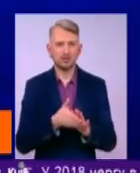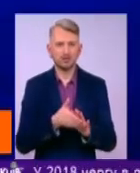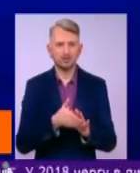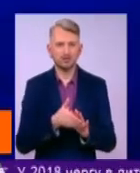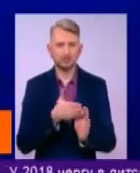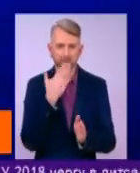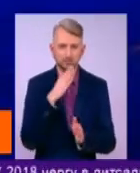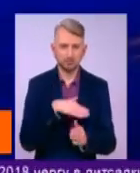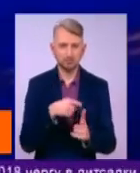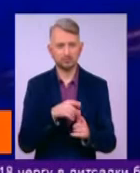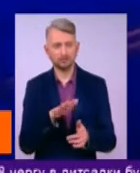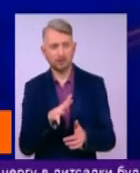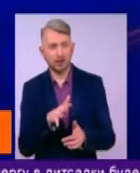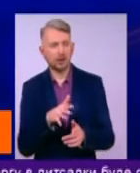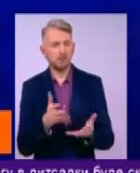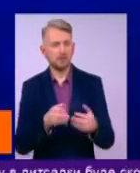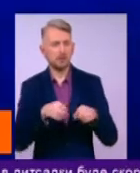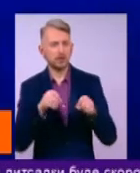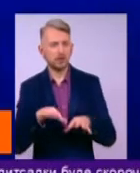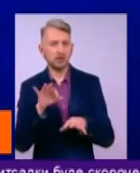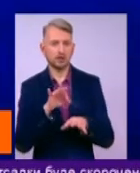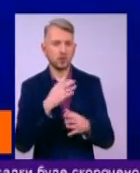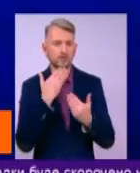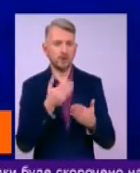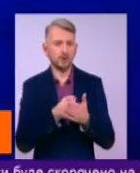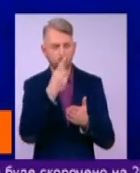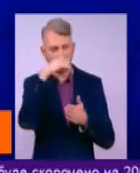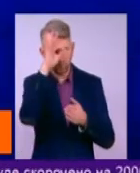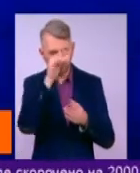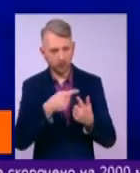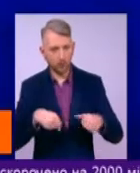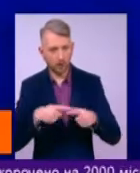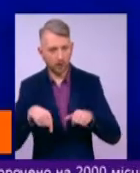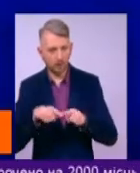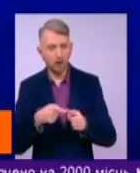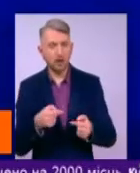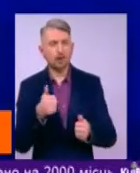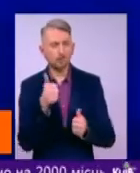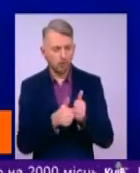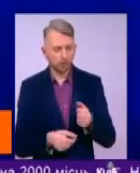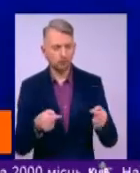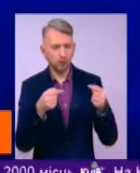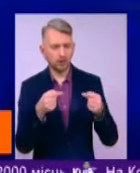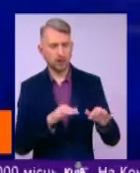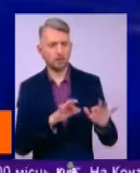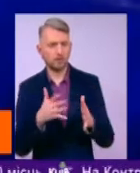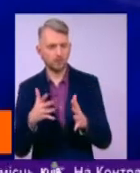рішення стосовно, в тому числі, звернення до правоохоронних органів в кожному конкретному